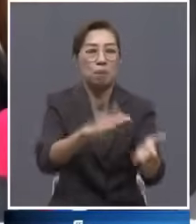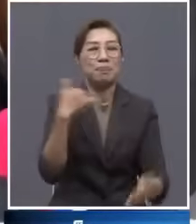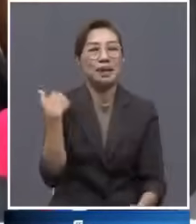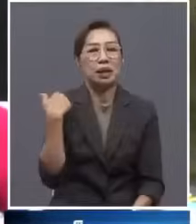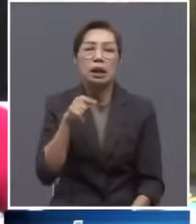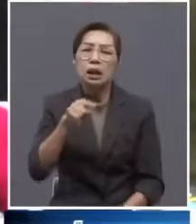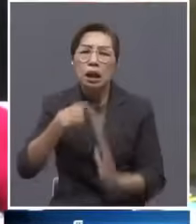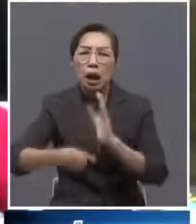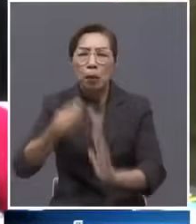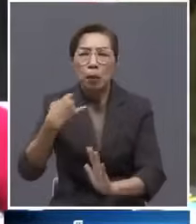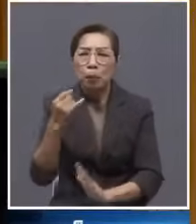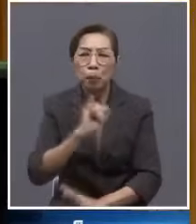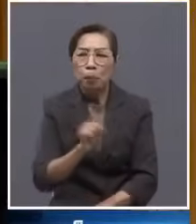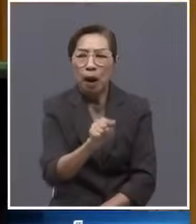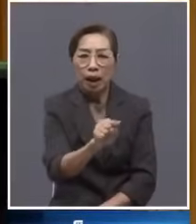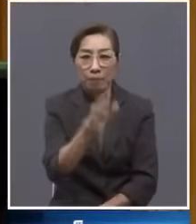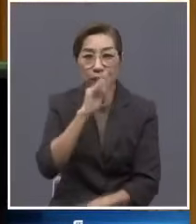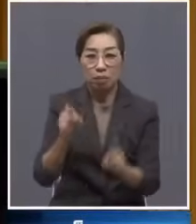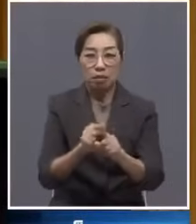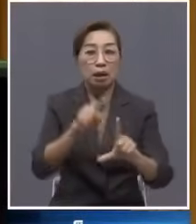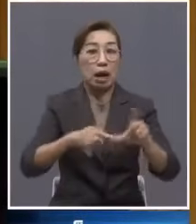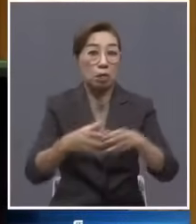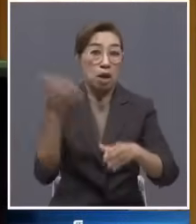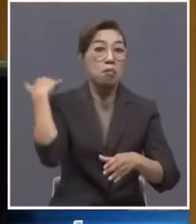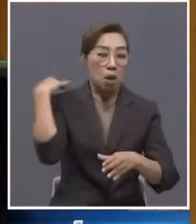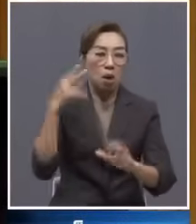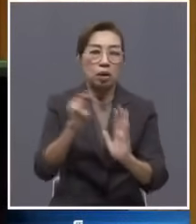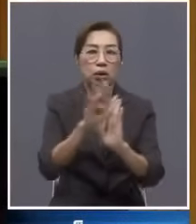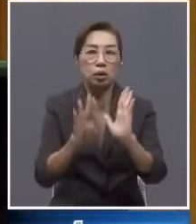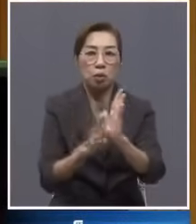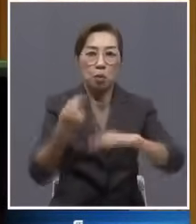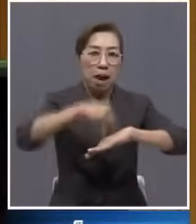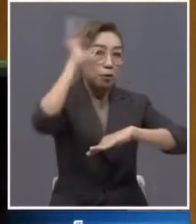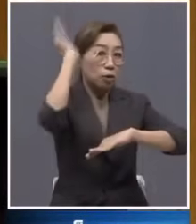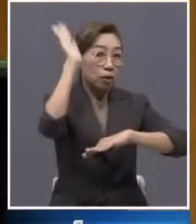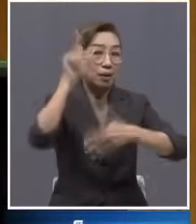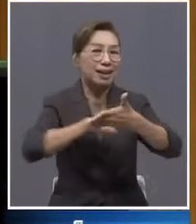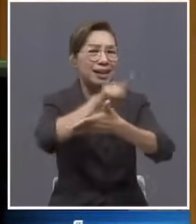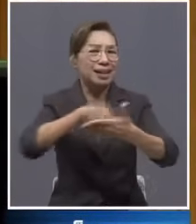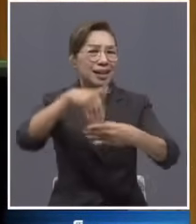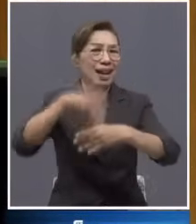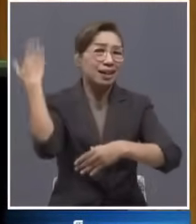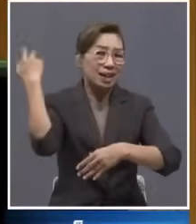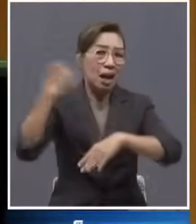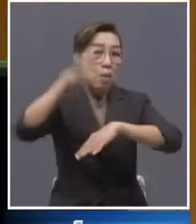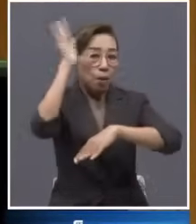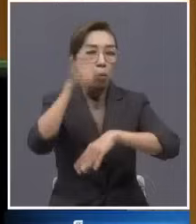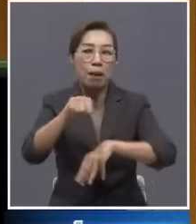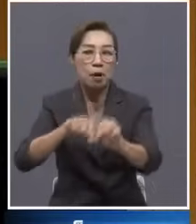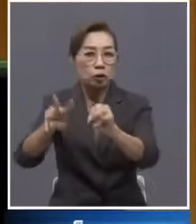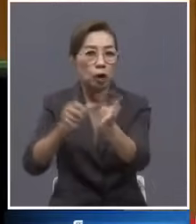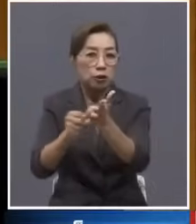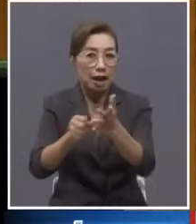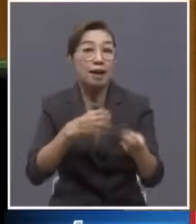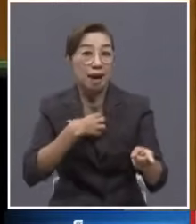กฎหมายอาญามาตรา 112โดยใช้เป็นนโยบายหาเสียงเลือกตั้งและยังคงดำเนินการอย่างต่อเนื่องทีนี้เอ่อคดีนี้อ่ะครับ